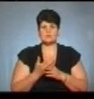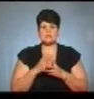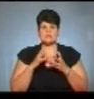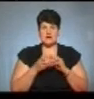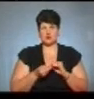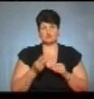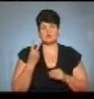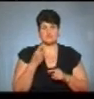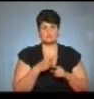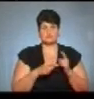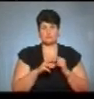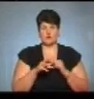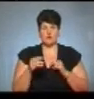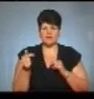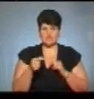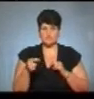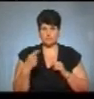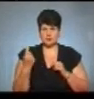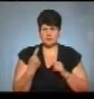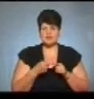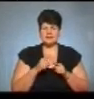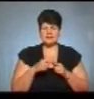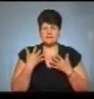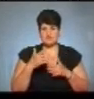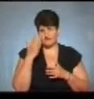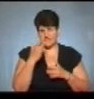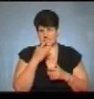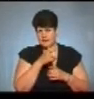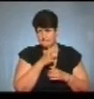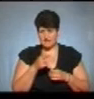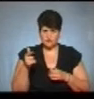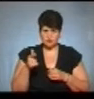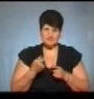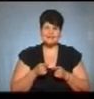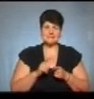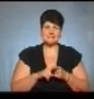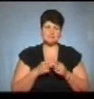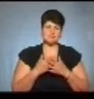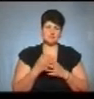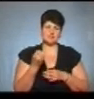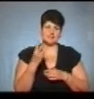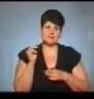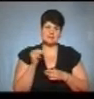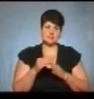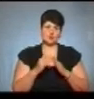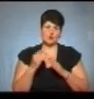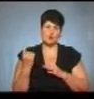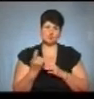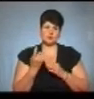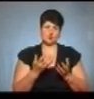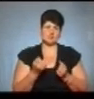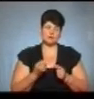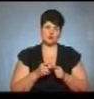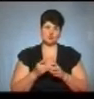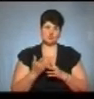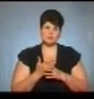суму 2,5 мільйони гривень по Тернопільській області. Це вже в літній період. І це близько 13 тисяч домогосподарств отримують таку субсидію.